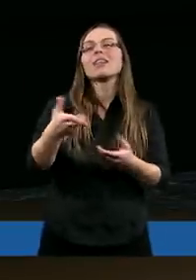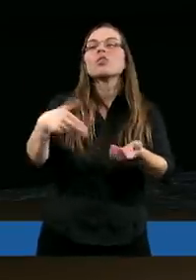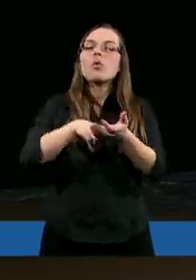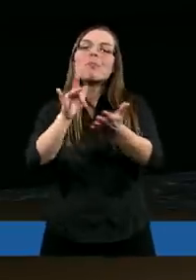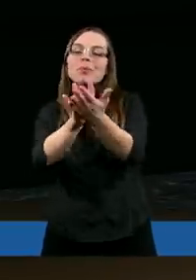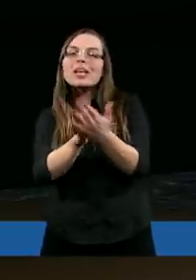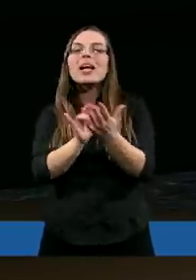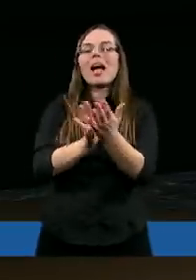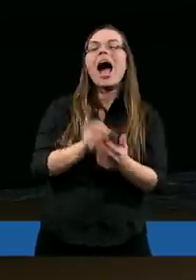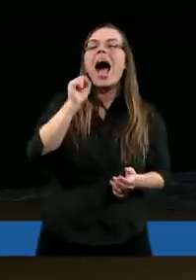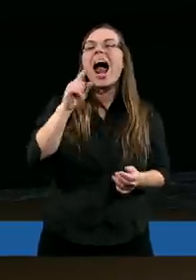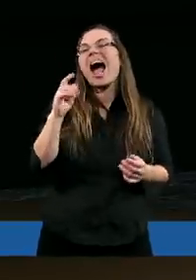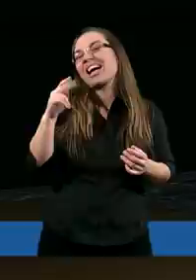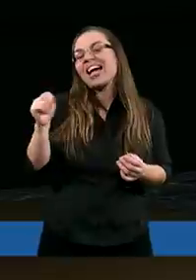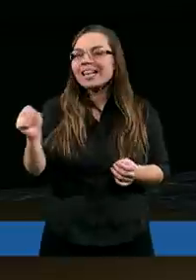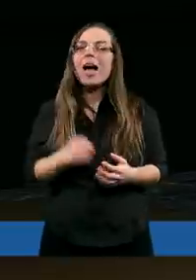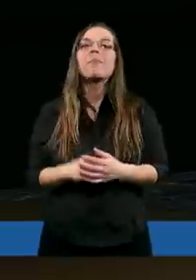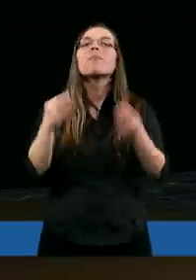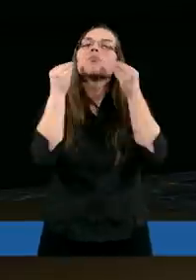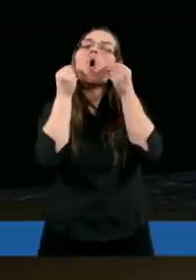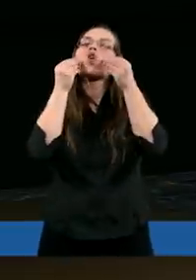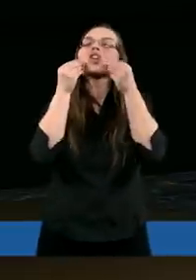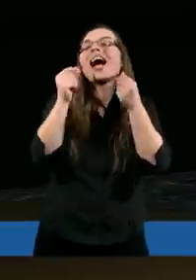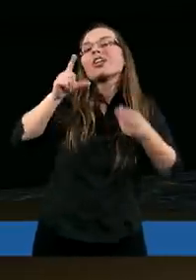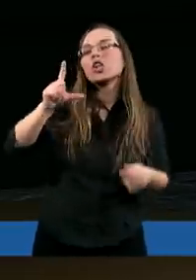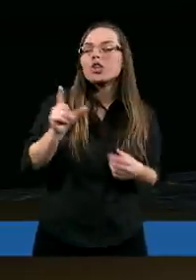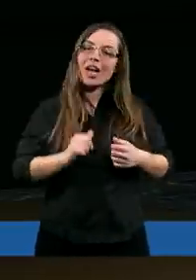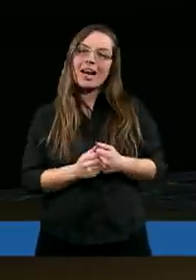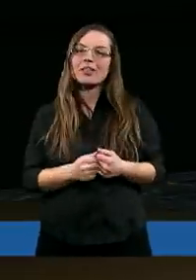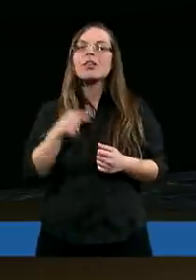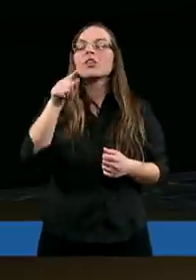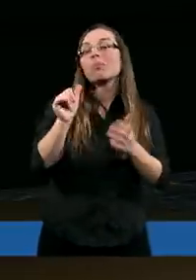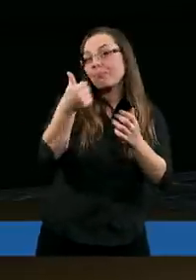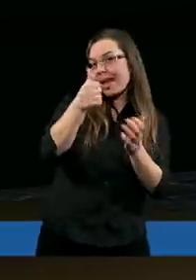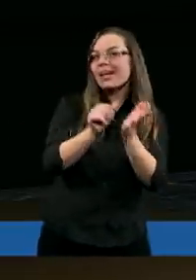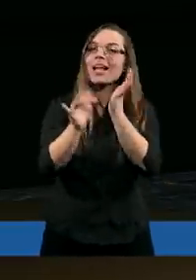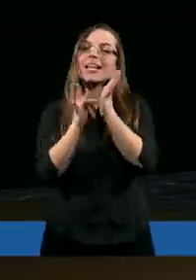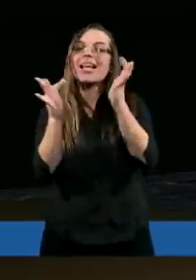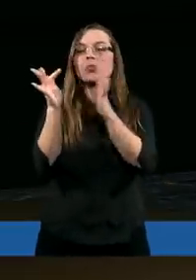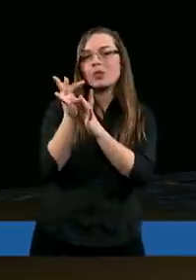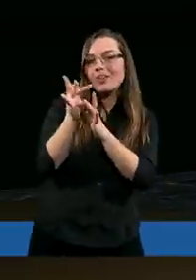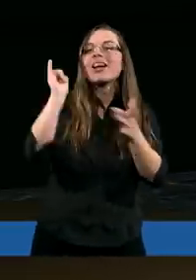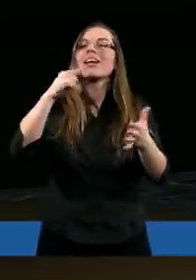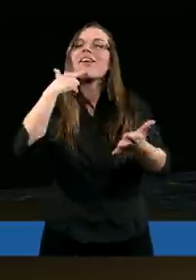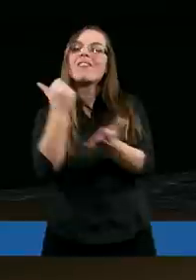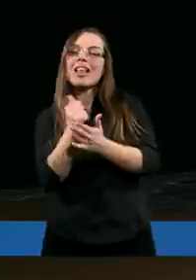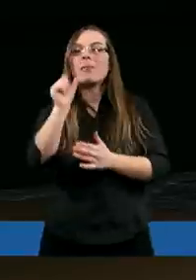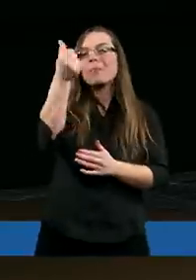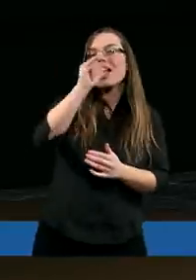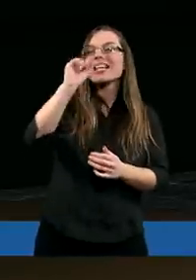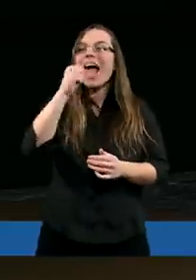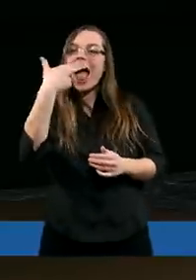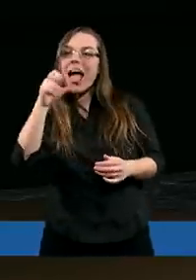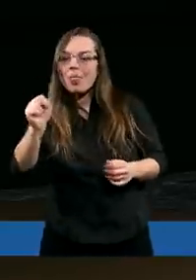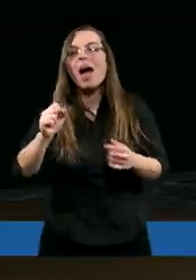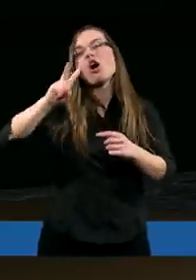słowo parakletos, pocieszyciel. Pierwszy to jest Jezus Chrystus i w liście pierwszym Jana,